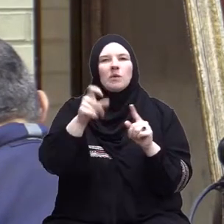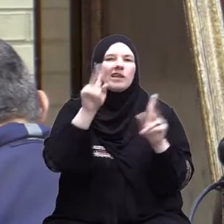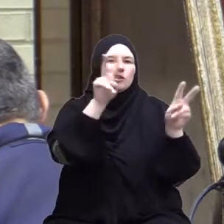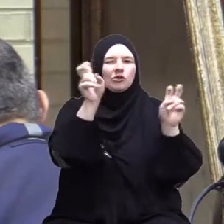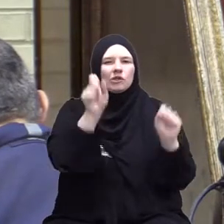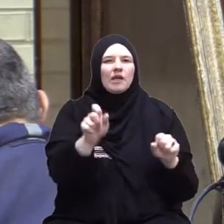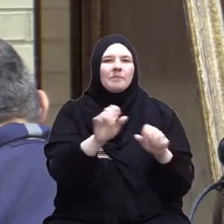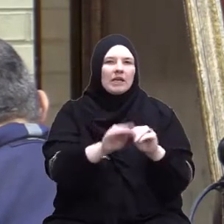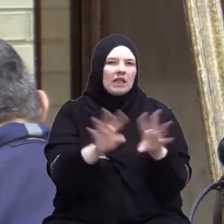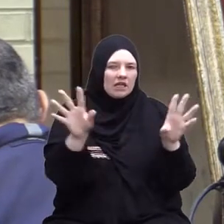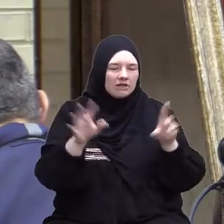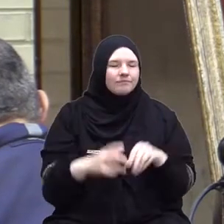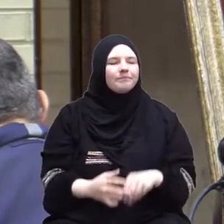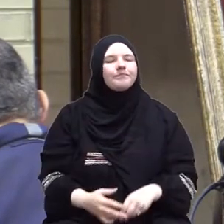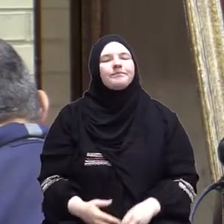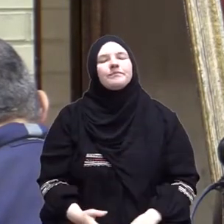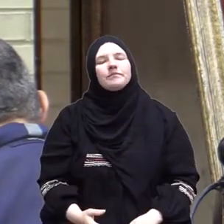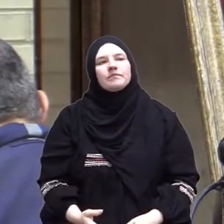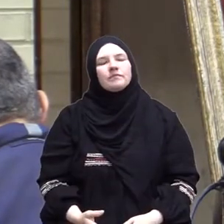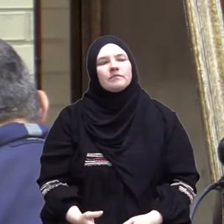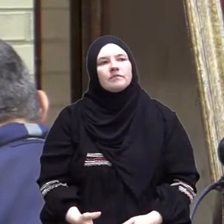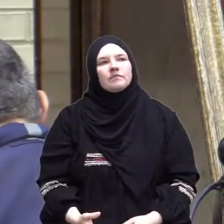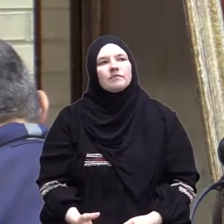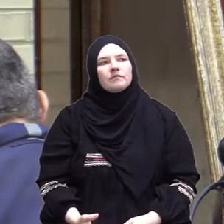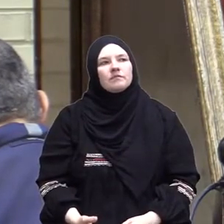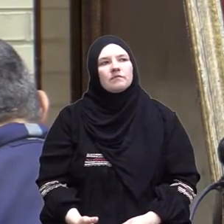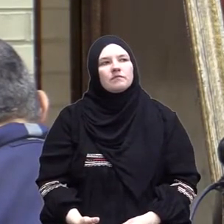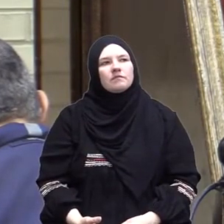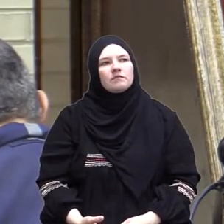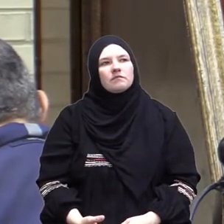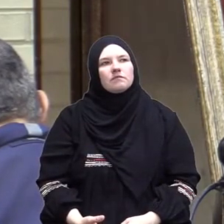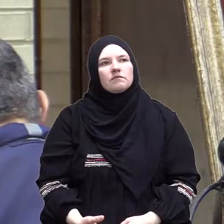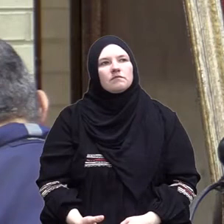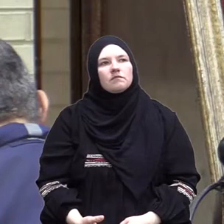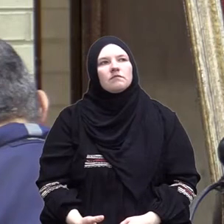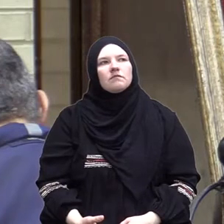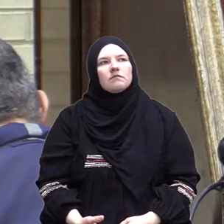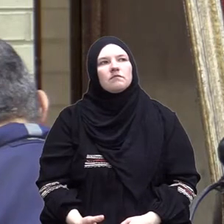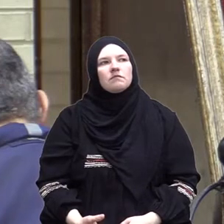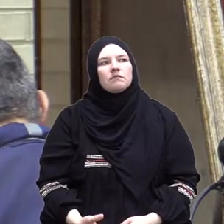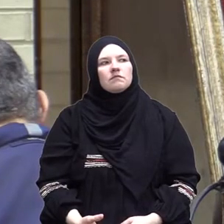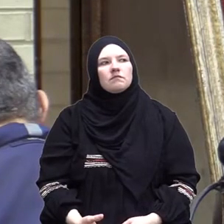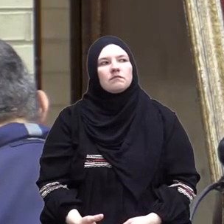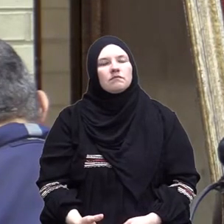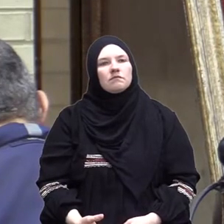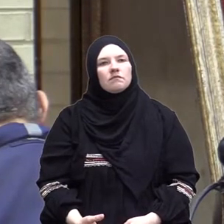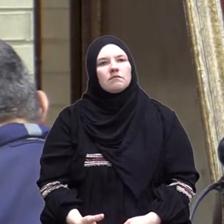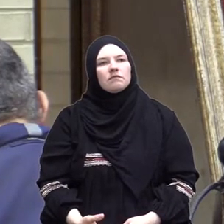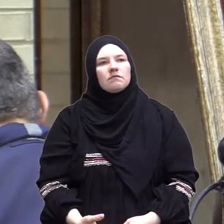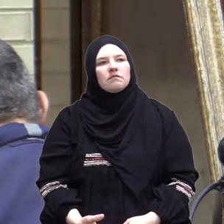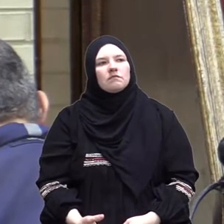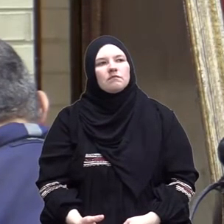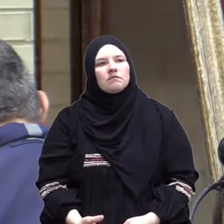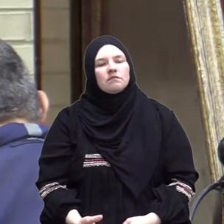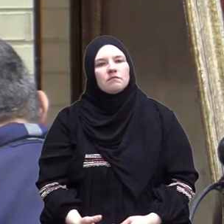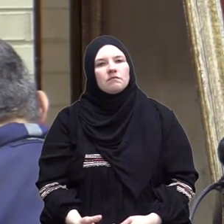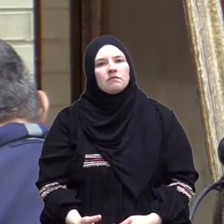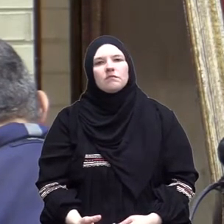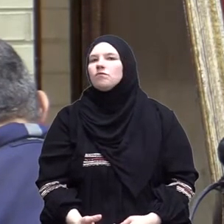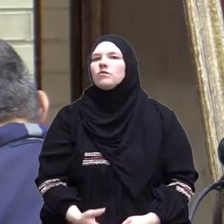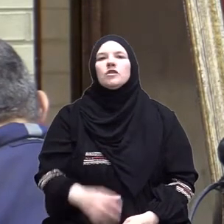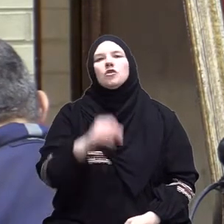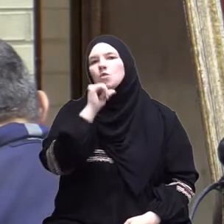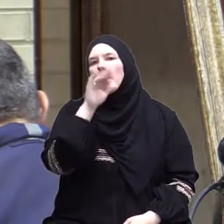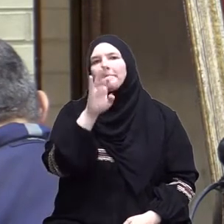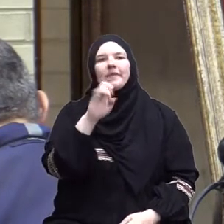clear. مُصَدِّقًا لِمَا مَعَكُمْ وَلَا تَكُونُوا أَوَّلَ كَافِرٍ بِهِ. Don't be